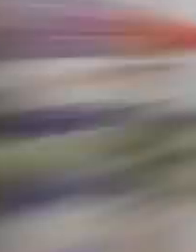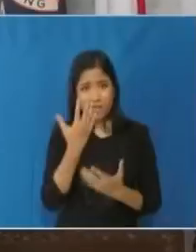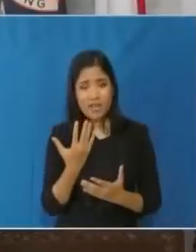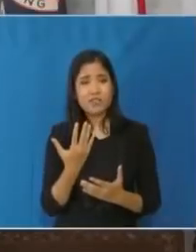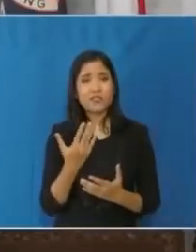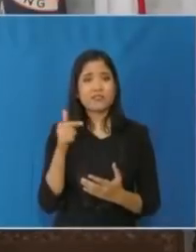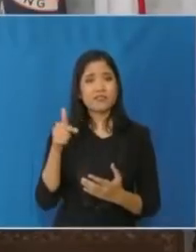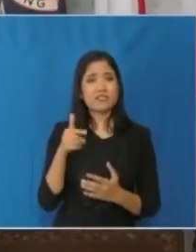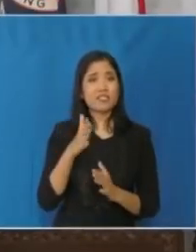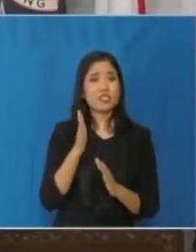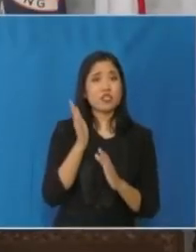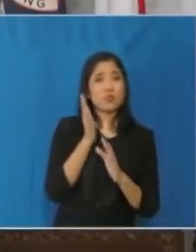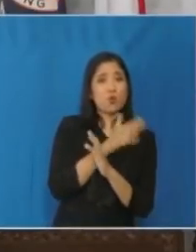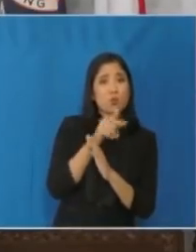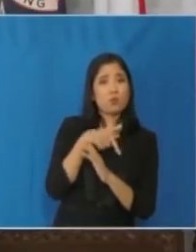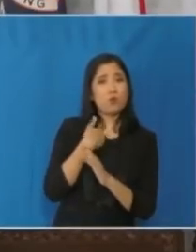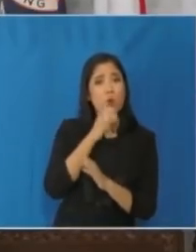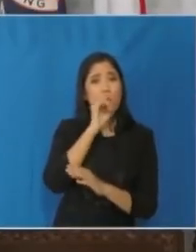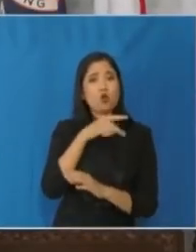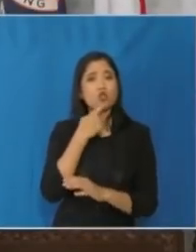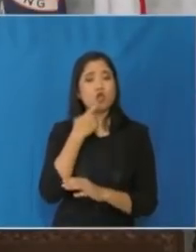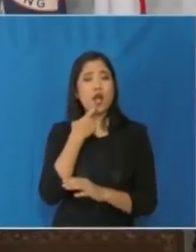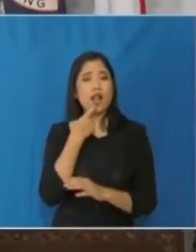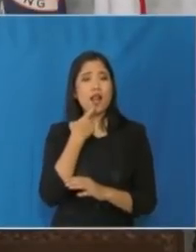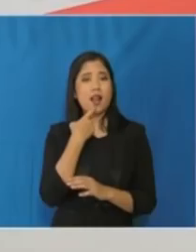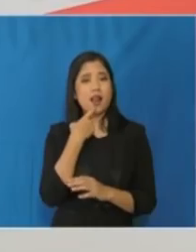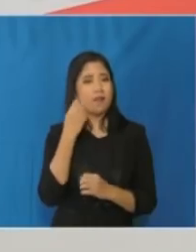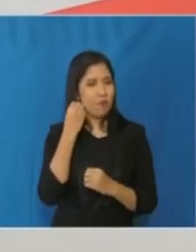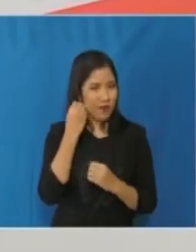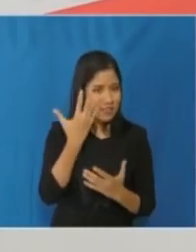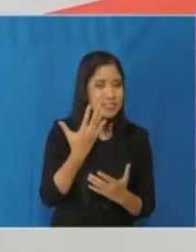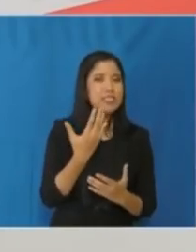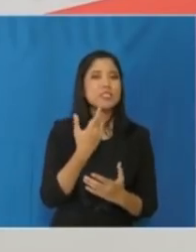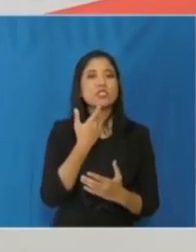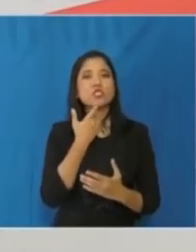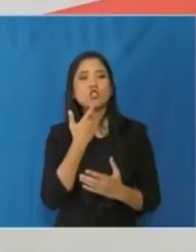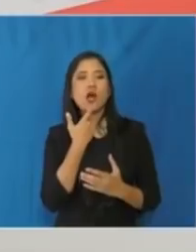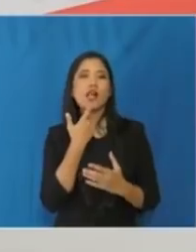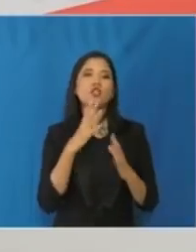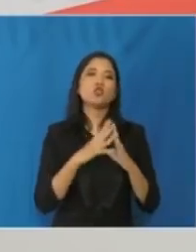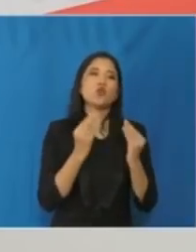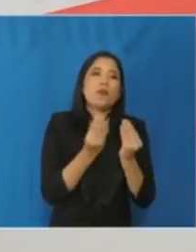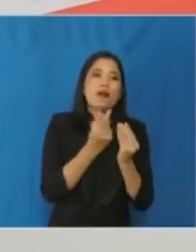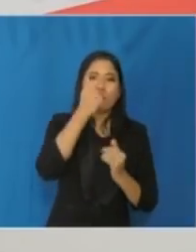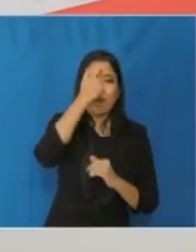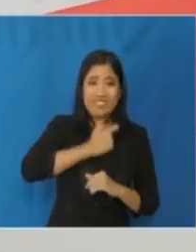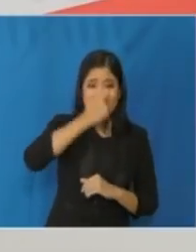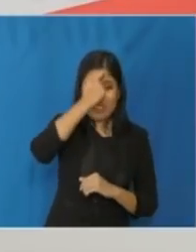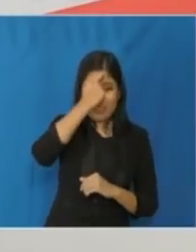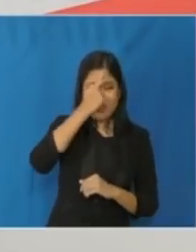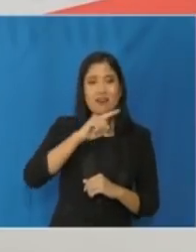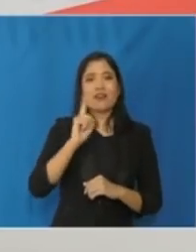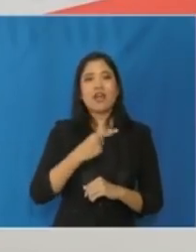Kan menyampaikan update kasus yang kemudian kita catat terhitung sejak tanggal 26